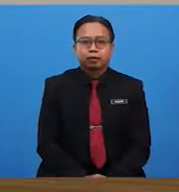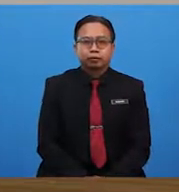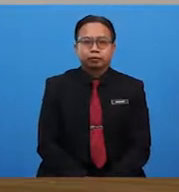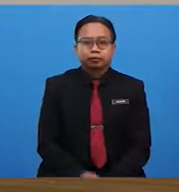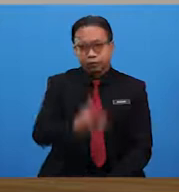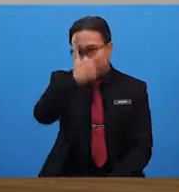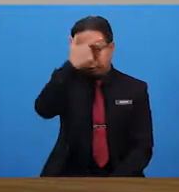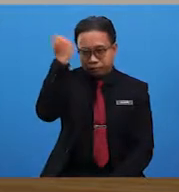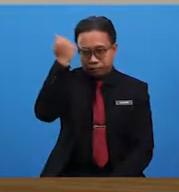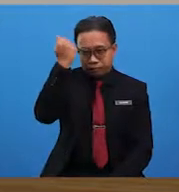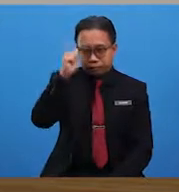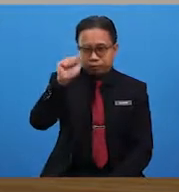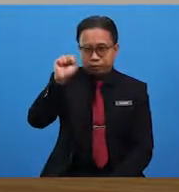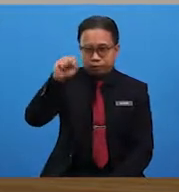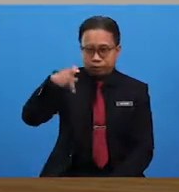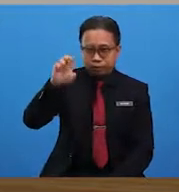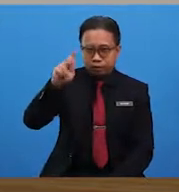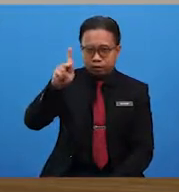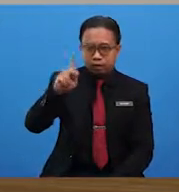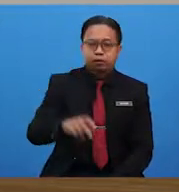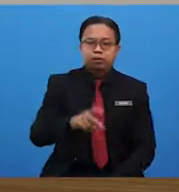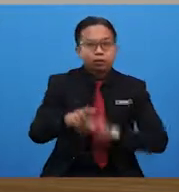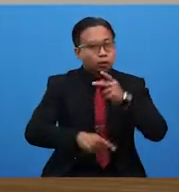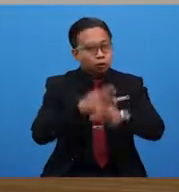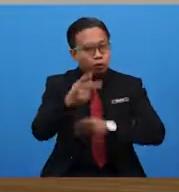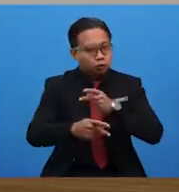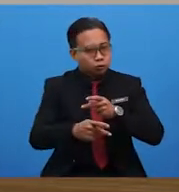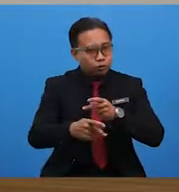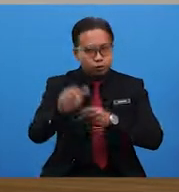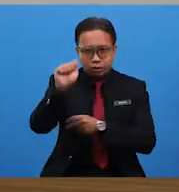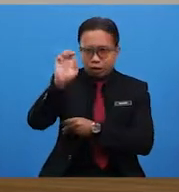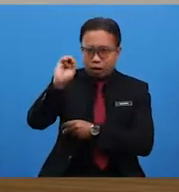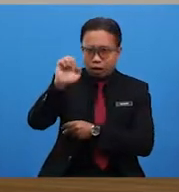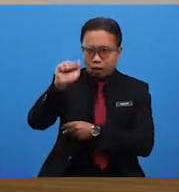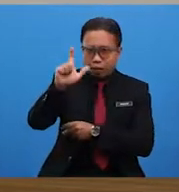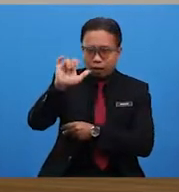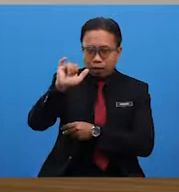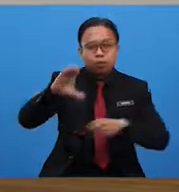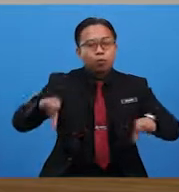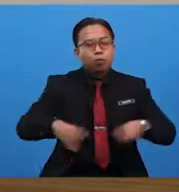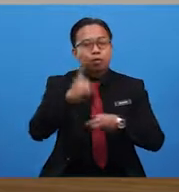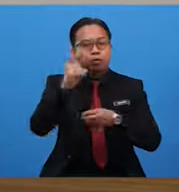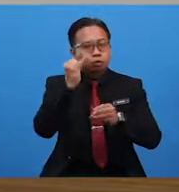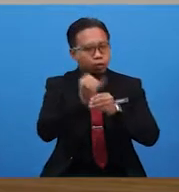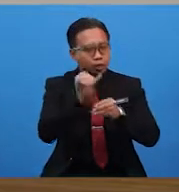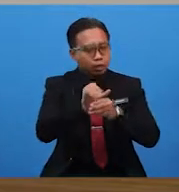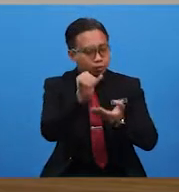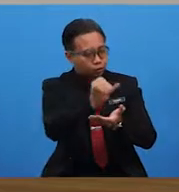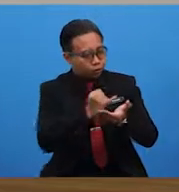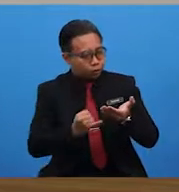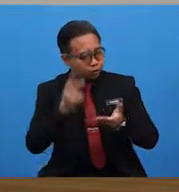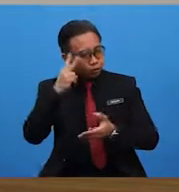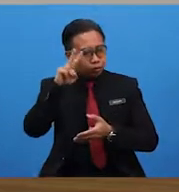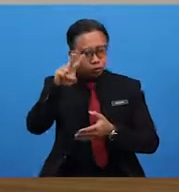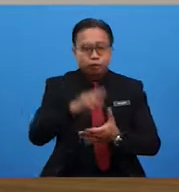keren aspek formal merupakan proses Amali dalam menghasilkan sebuah karya seni bisul khusus